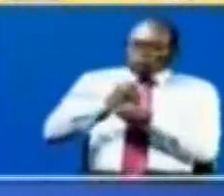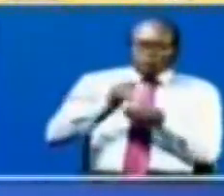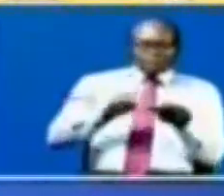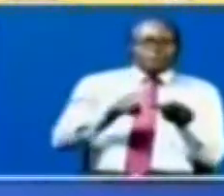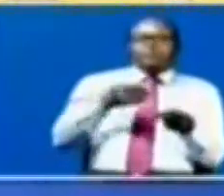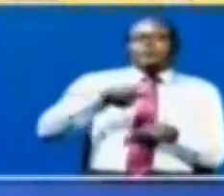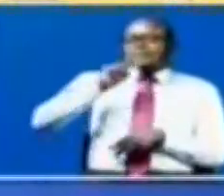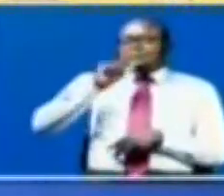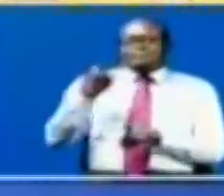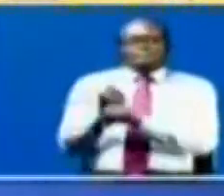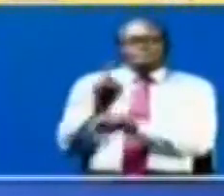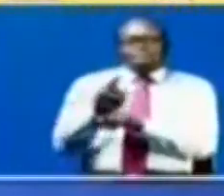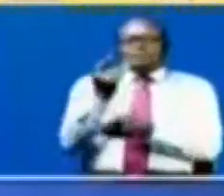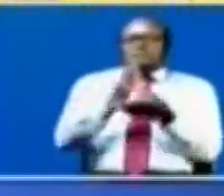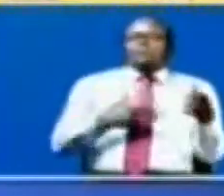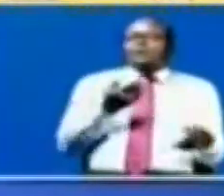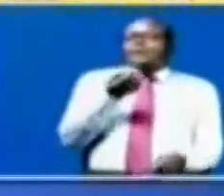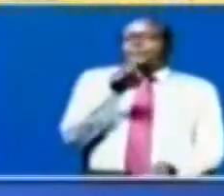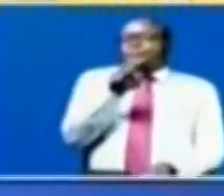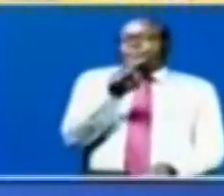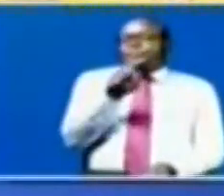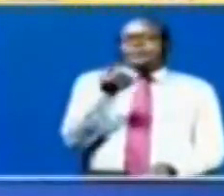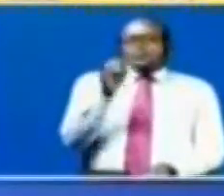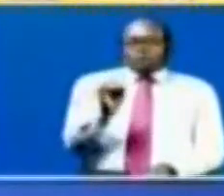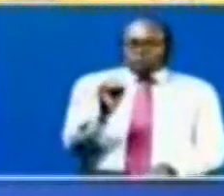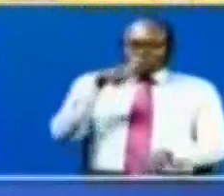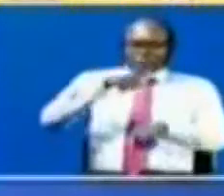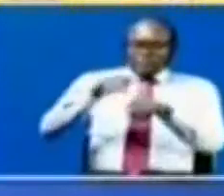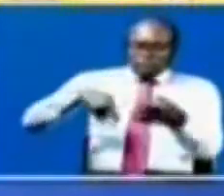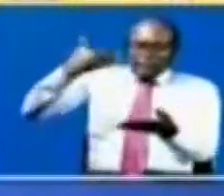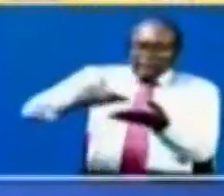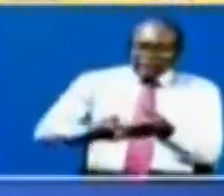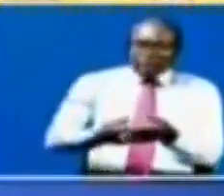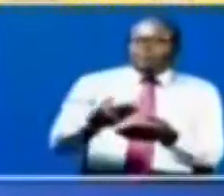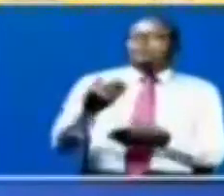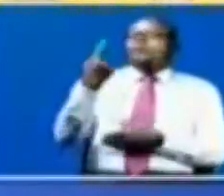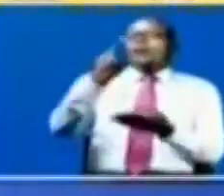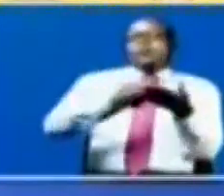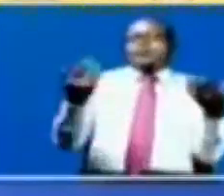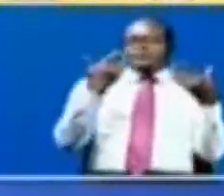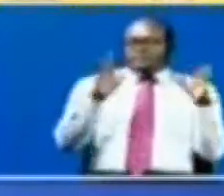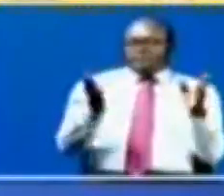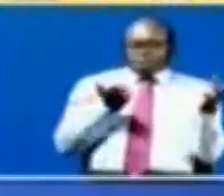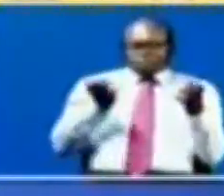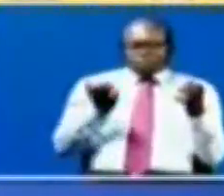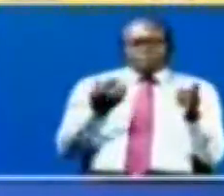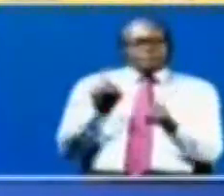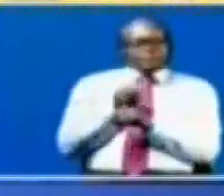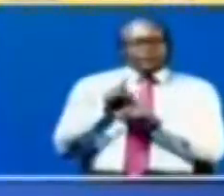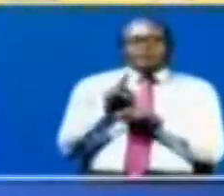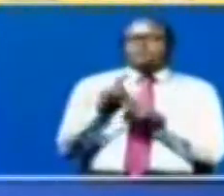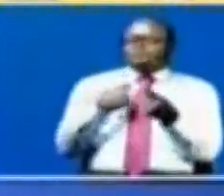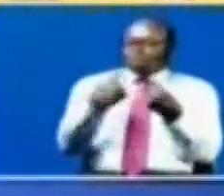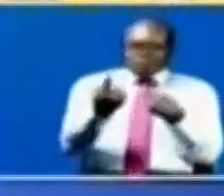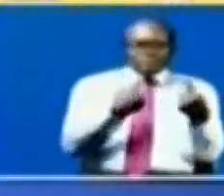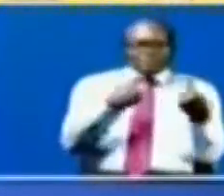wengine wanataka macadamia nuts. Na tangu tufika hapa sasa wiki ilipita, tumeweza kuongea na wafanyabiashara wengi sana wa Kichina, na